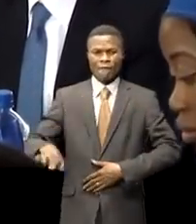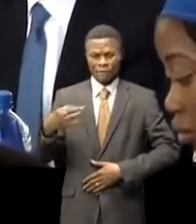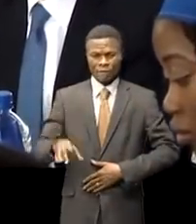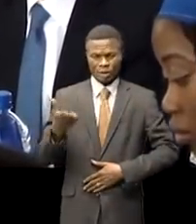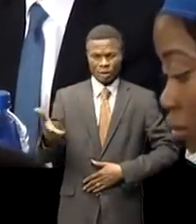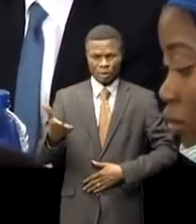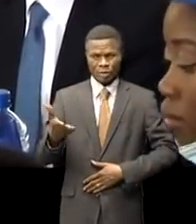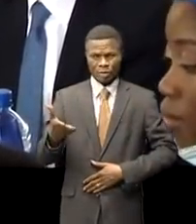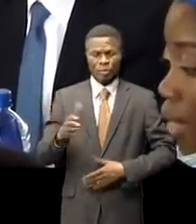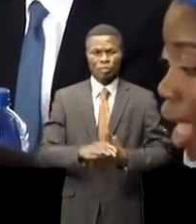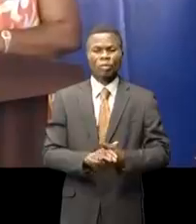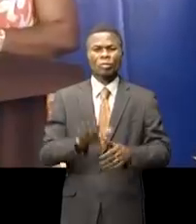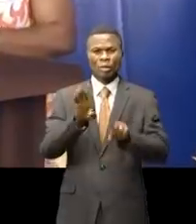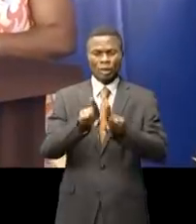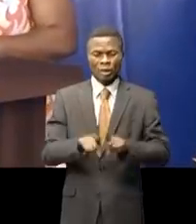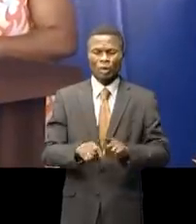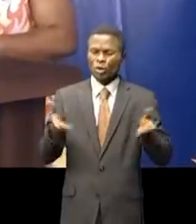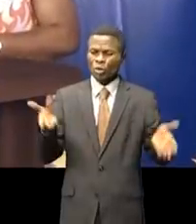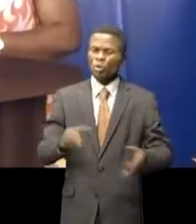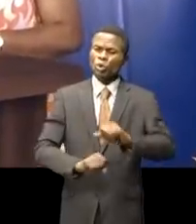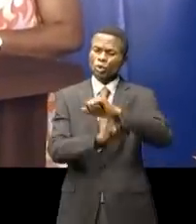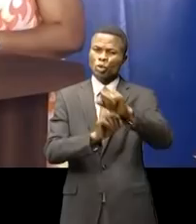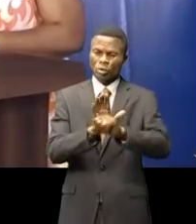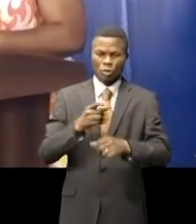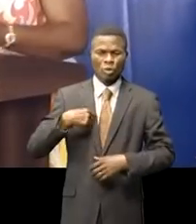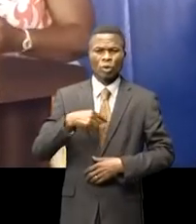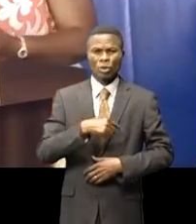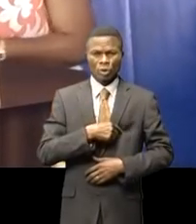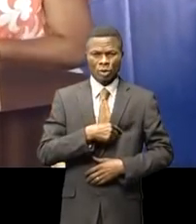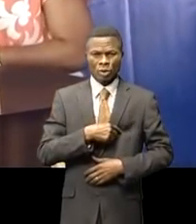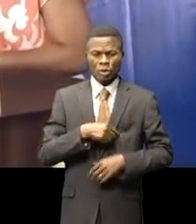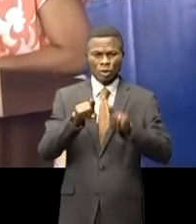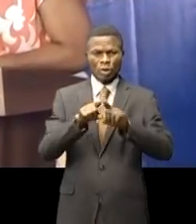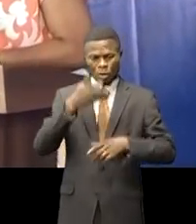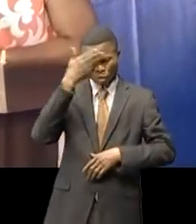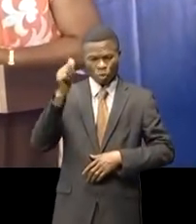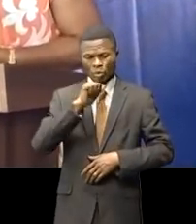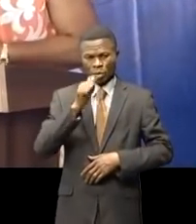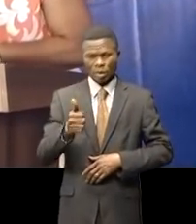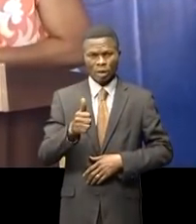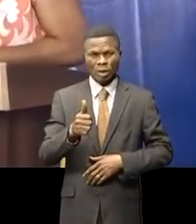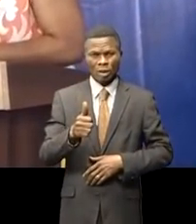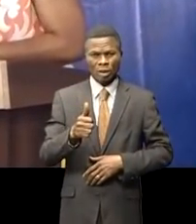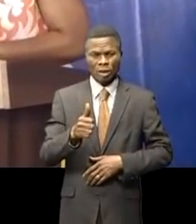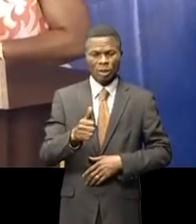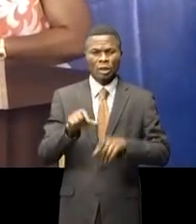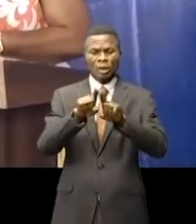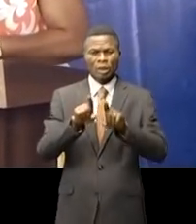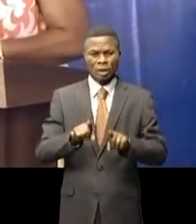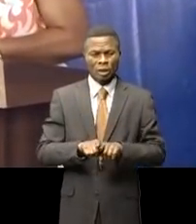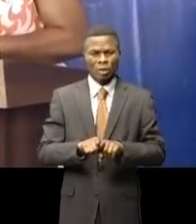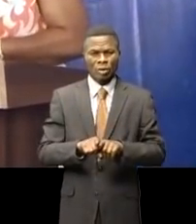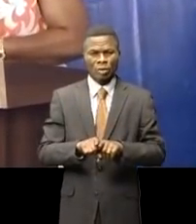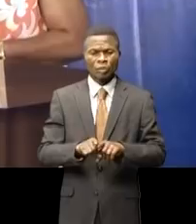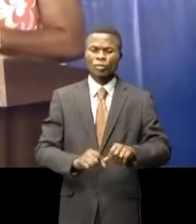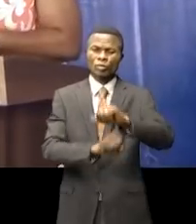sophie banques qui nous accompagne depuis le début et tant d'autres les membres d'honneur merci de